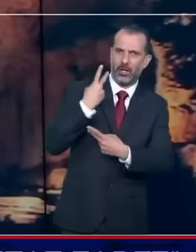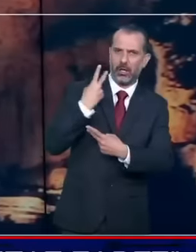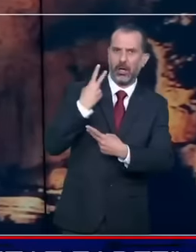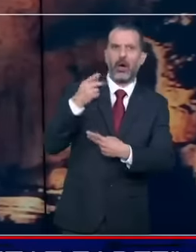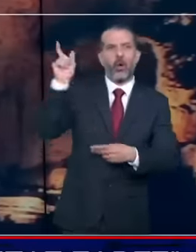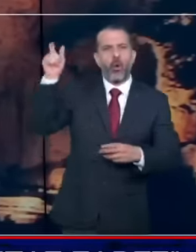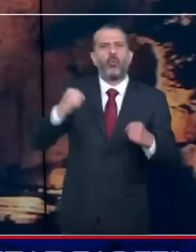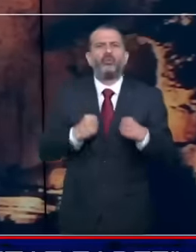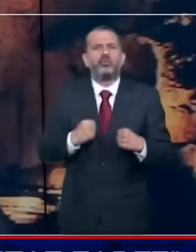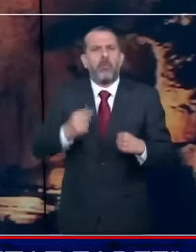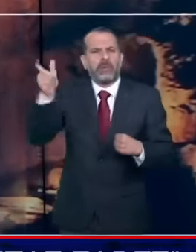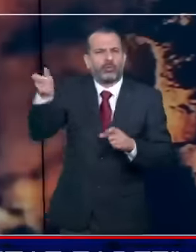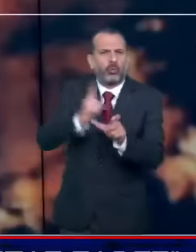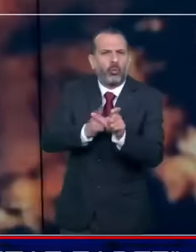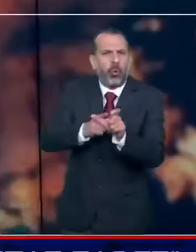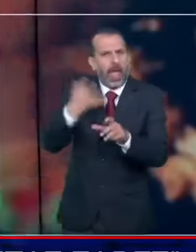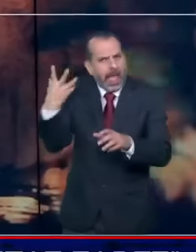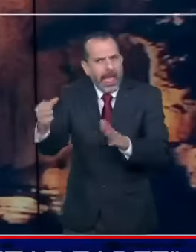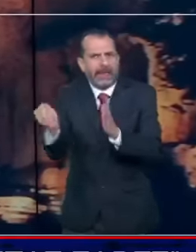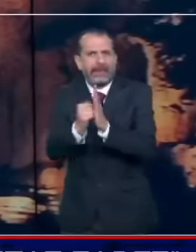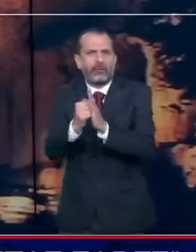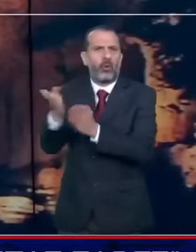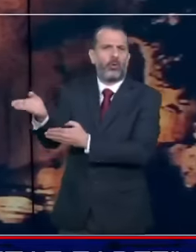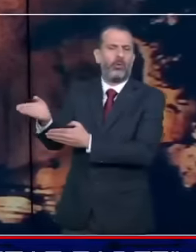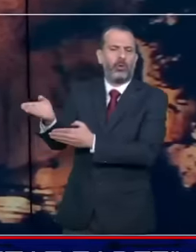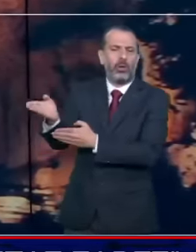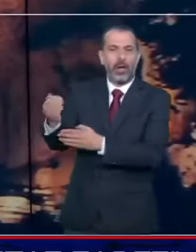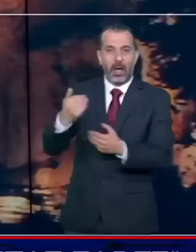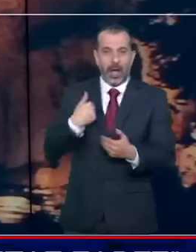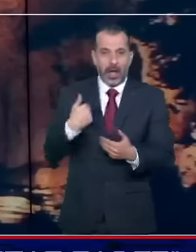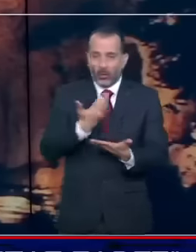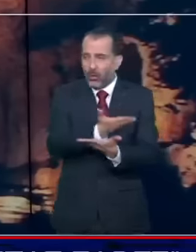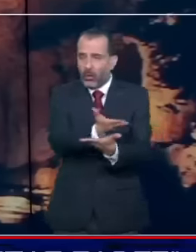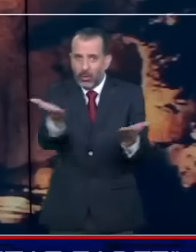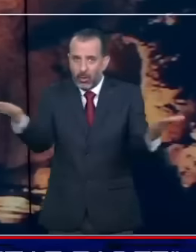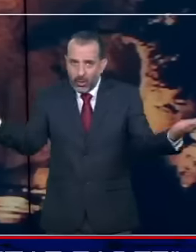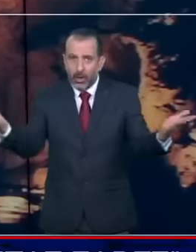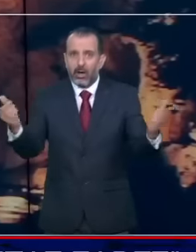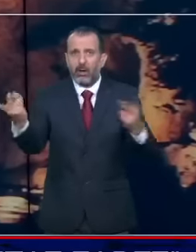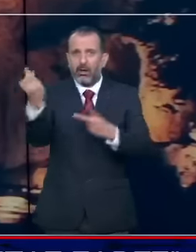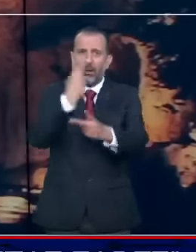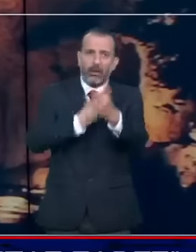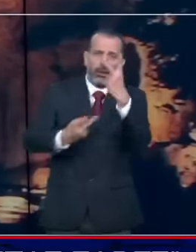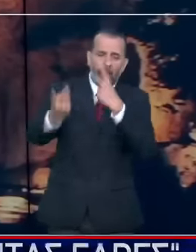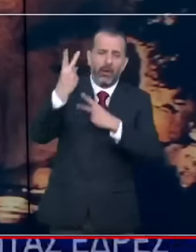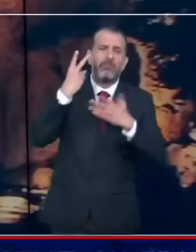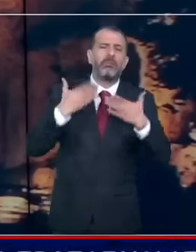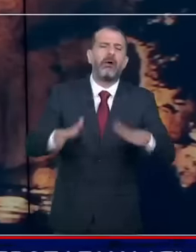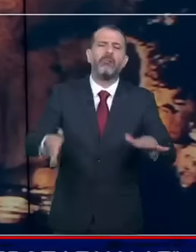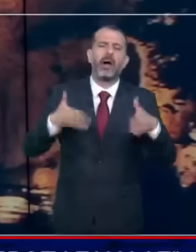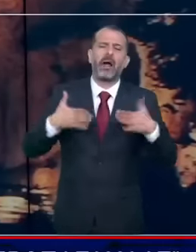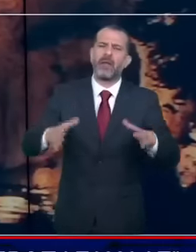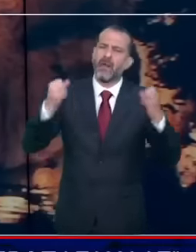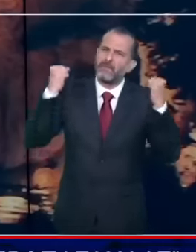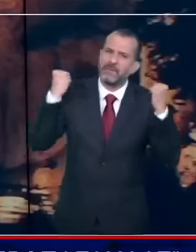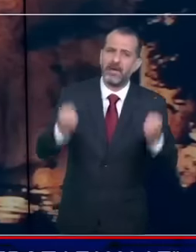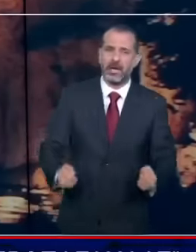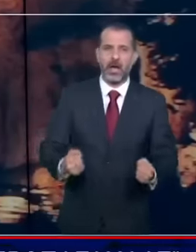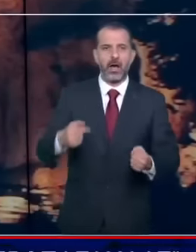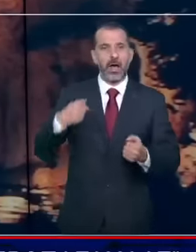TikTok. Λοιπόν, ακούστε, εγώ έχω απέναντί μου ένα τεράστιο σύστημα προπαγάνδας. Και πρέπει να